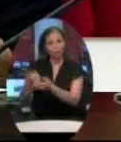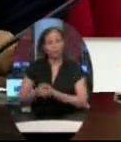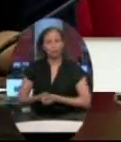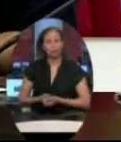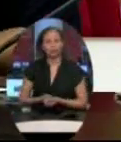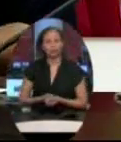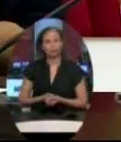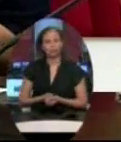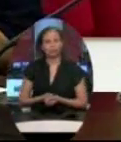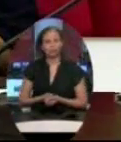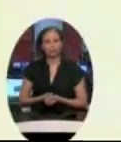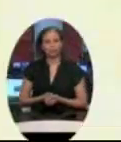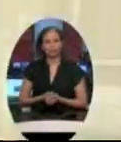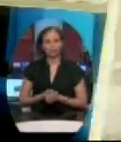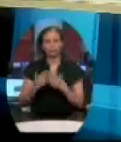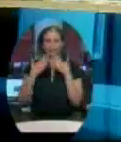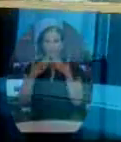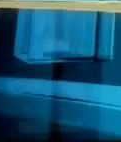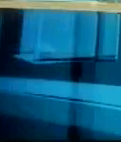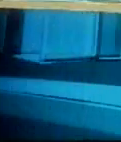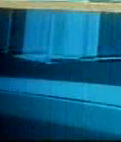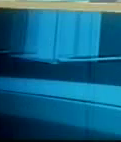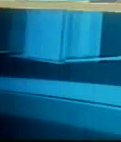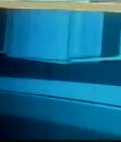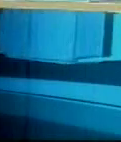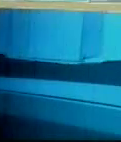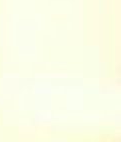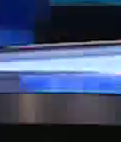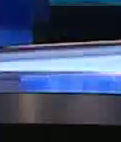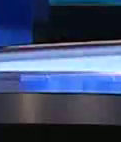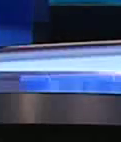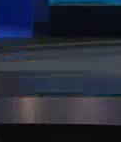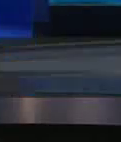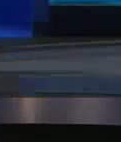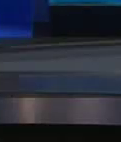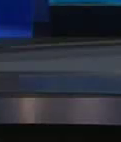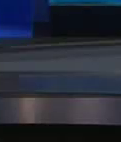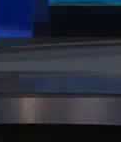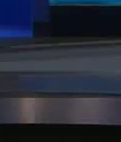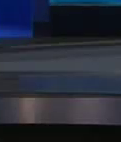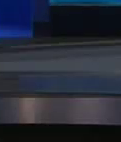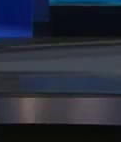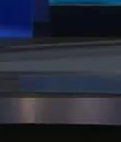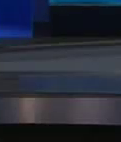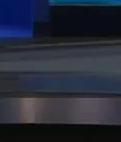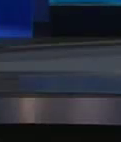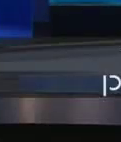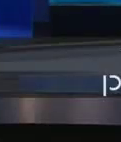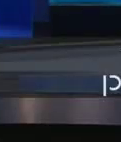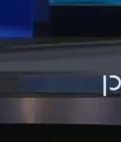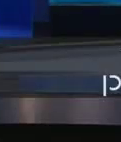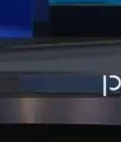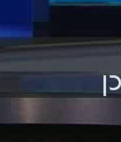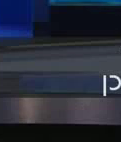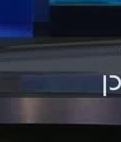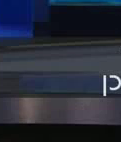וכל הכבוד לזמן. תודה רבה. זה מה שעשתה הכנסת השבוע, נהיה